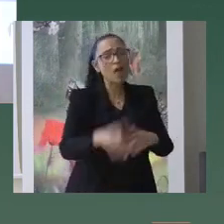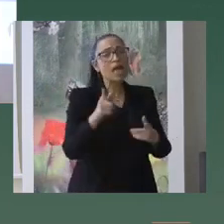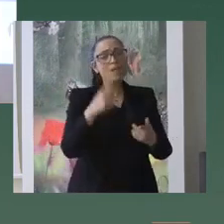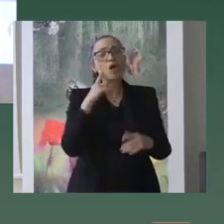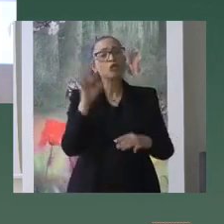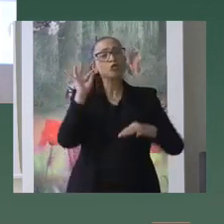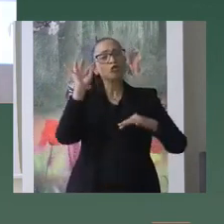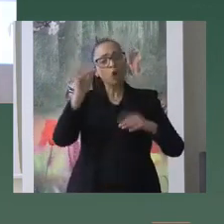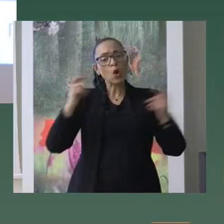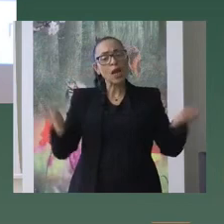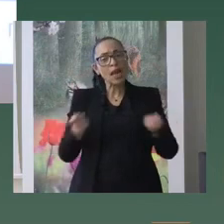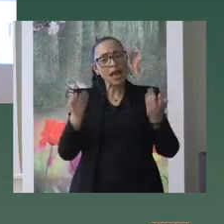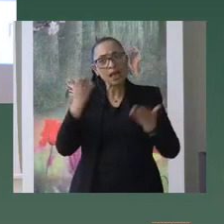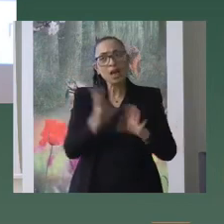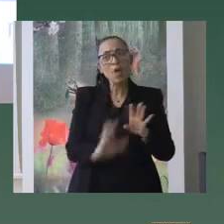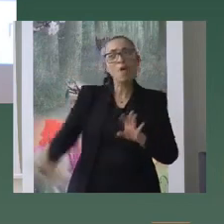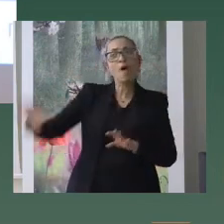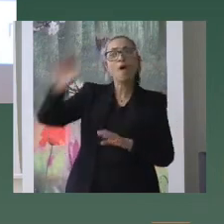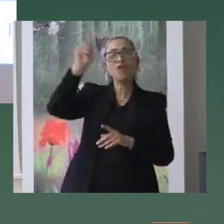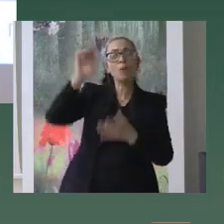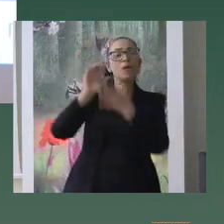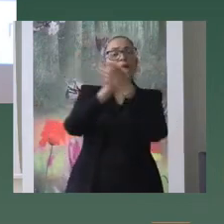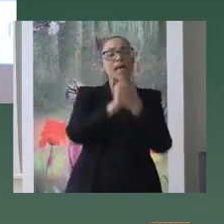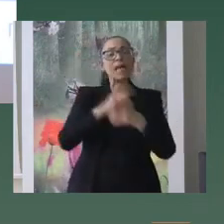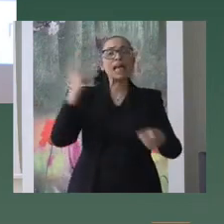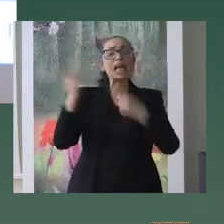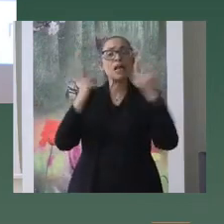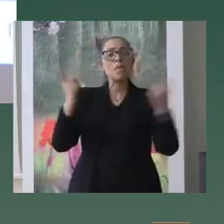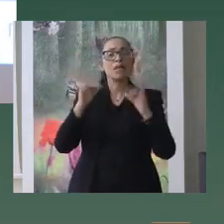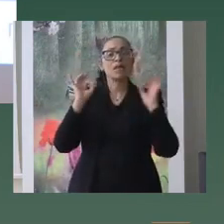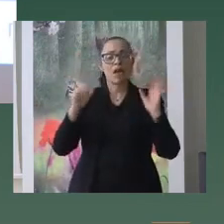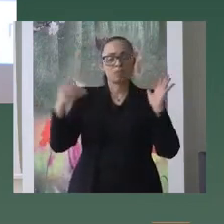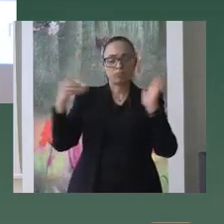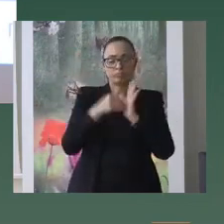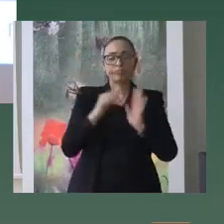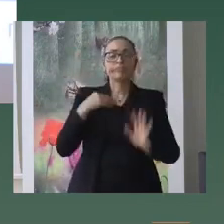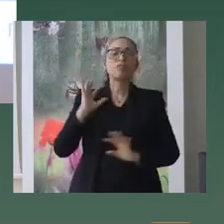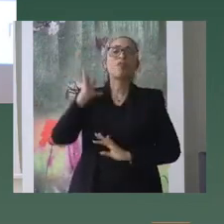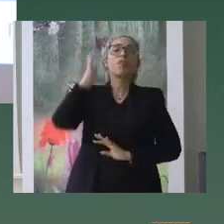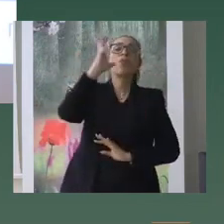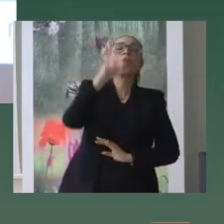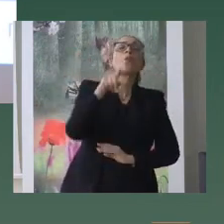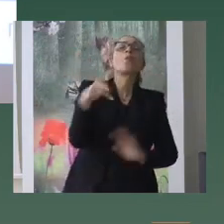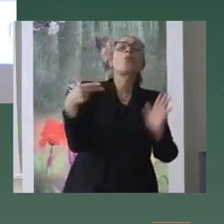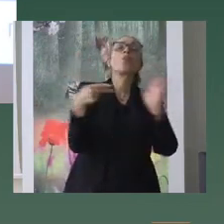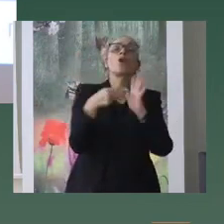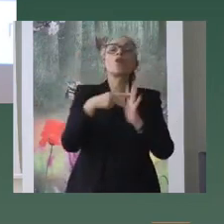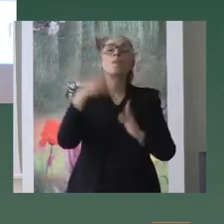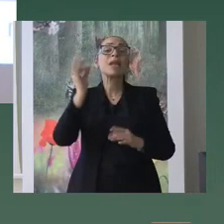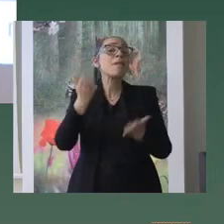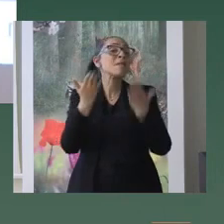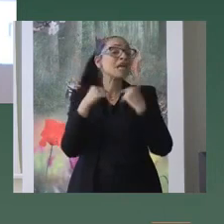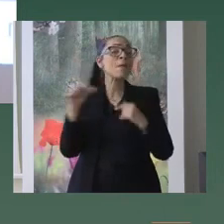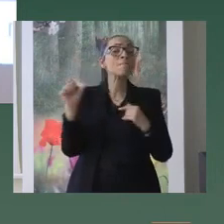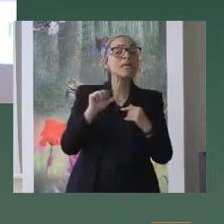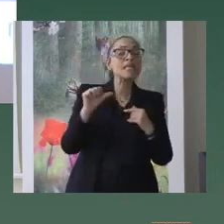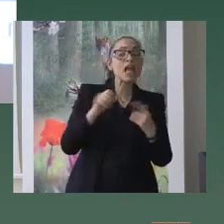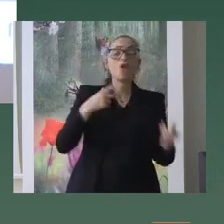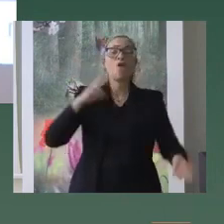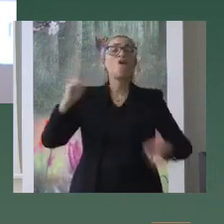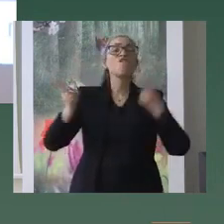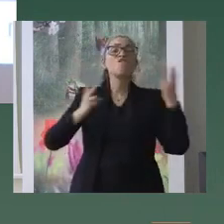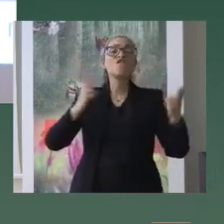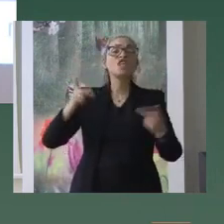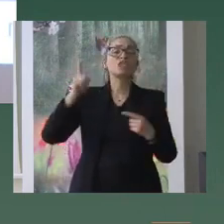και οι στόχοι είναι να γίνει η Ευρωπαϊκή Ένωση κλιματικά ουδέτερη το 2050. Δηλαδή να μην έχει πετρέλαιο, φυσικό αέριο και λιγνίτη.